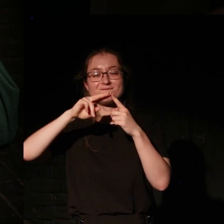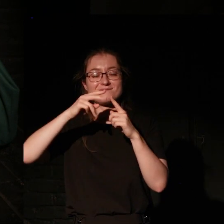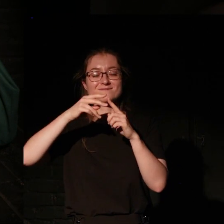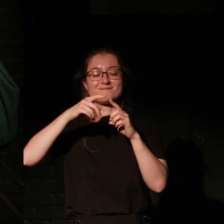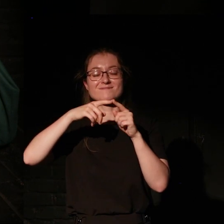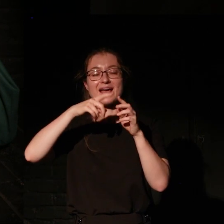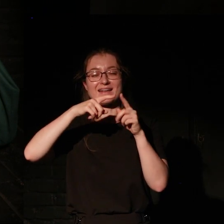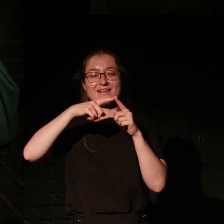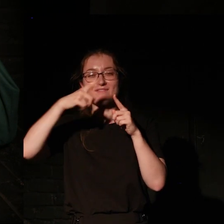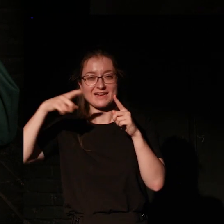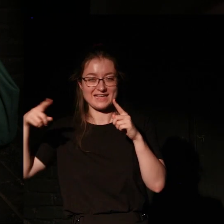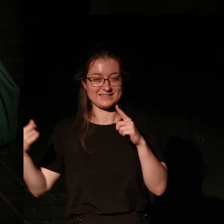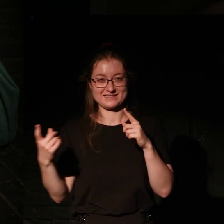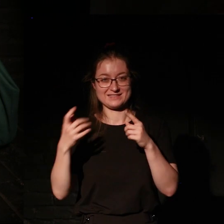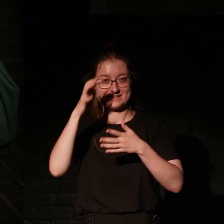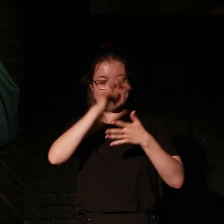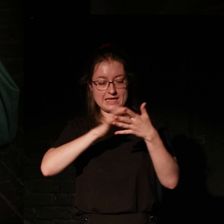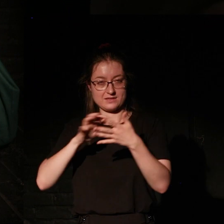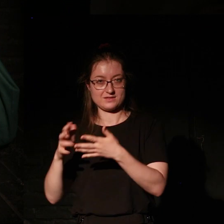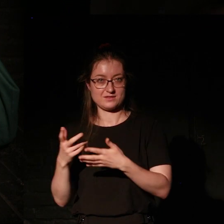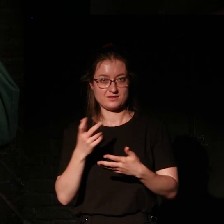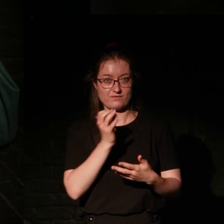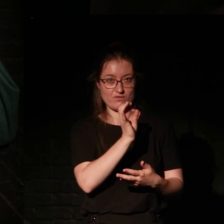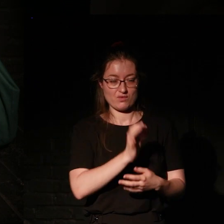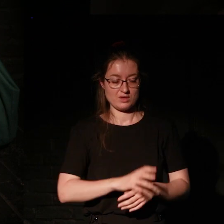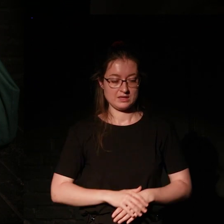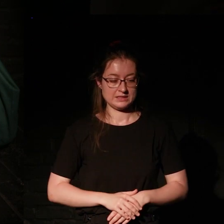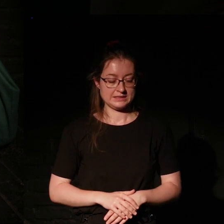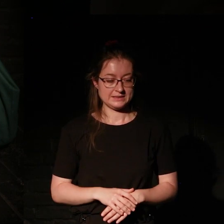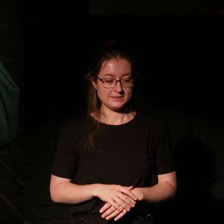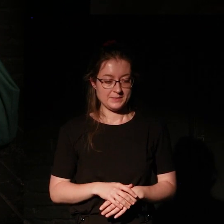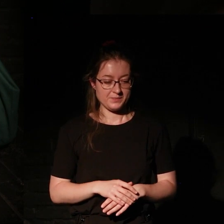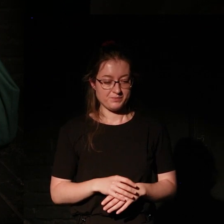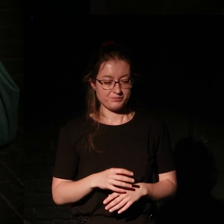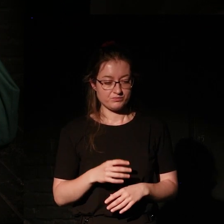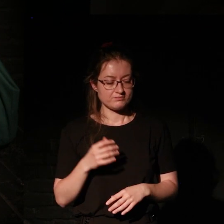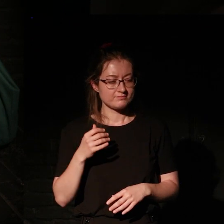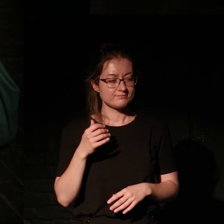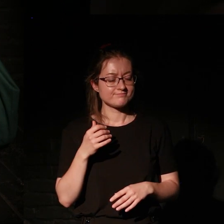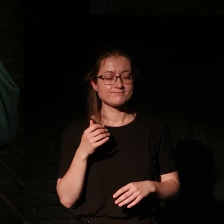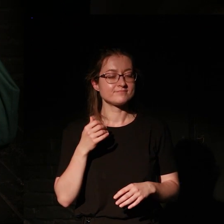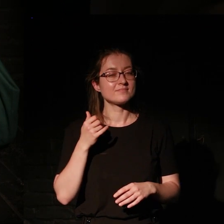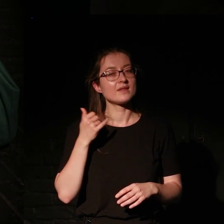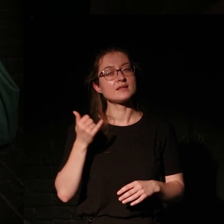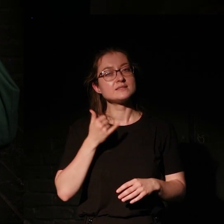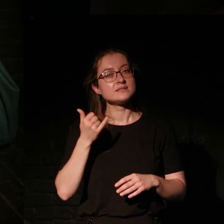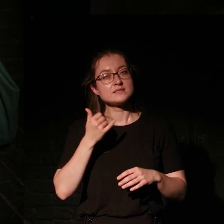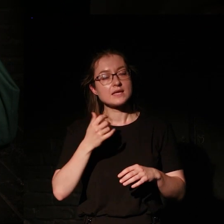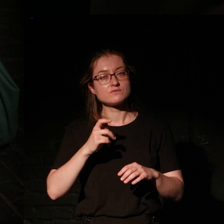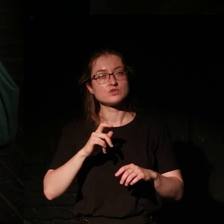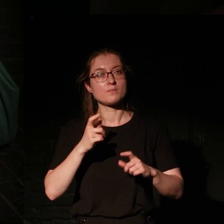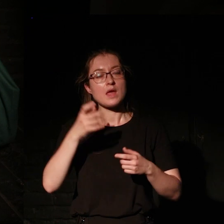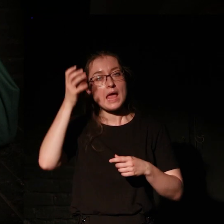się okazuje, że niekoniecznie to, co nam proponują redaktorzy w tekście głównym,